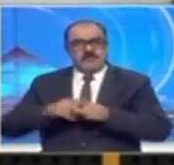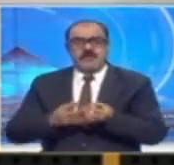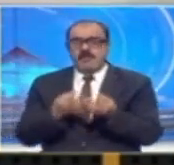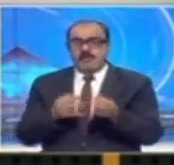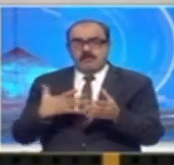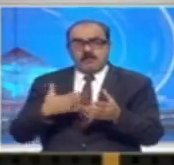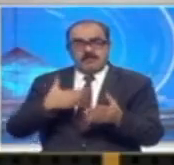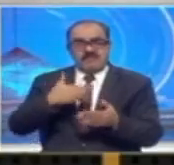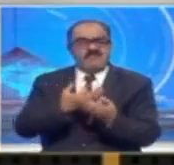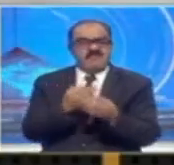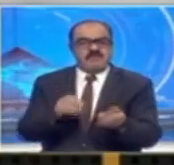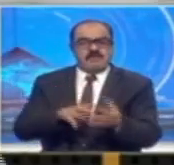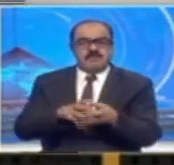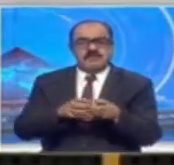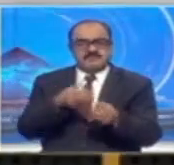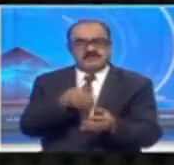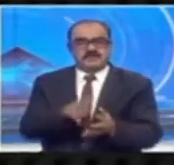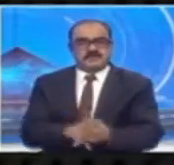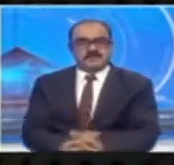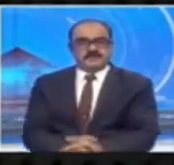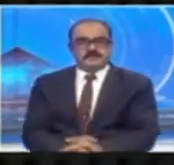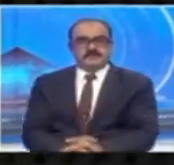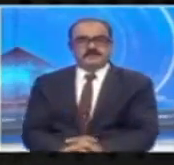أسلحة نارية وأدوات وأجزاء التصنيع،